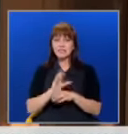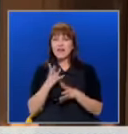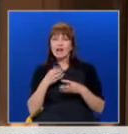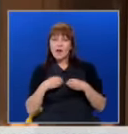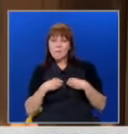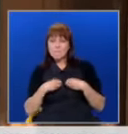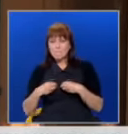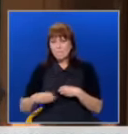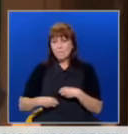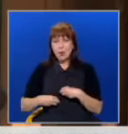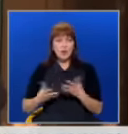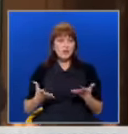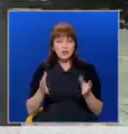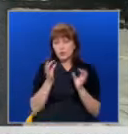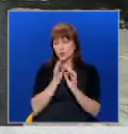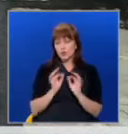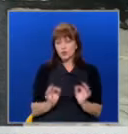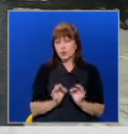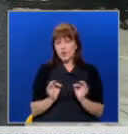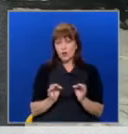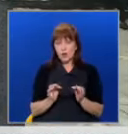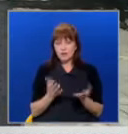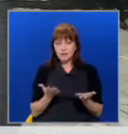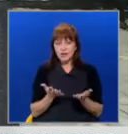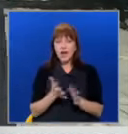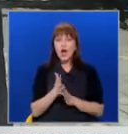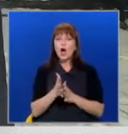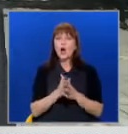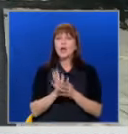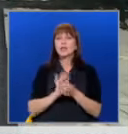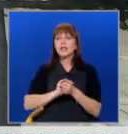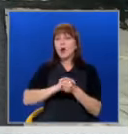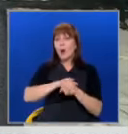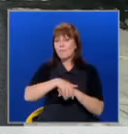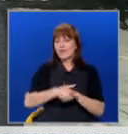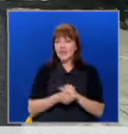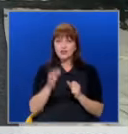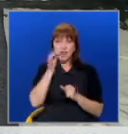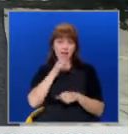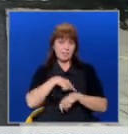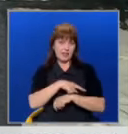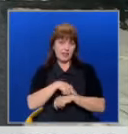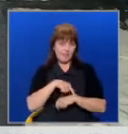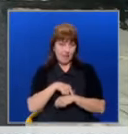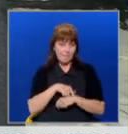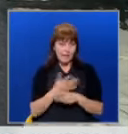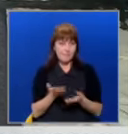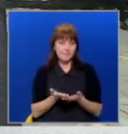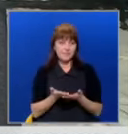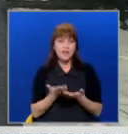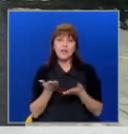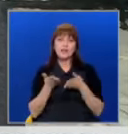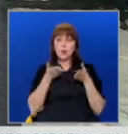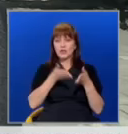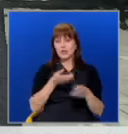и въобще нищо сериозно. Най-вече хората се оправдават с това, че са нямали време да